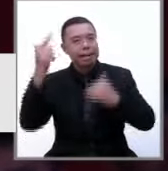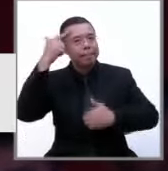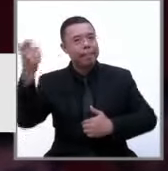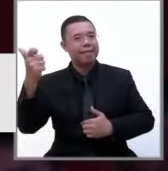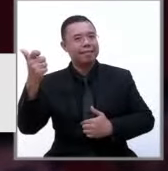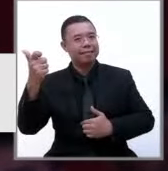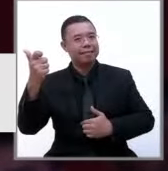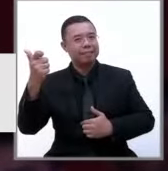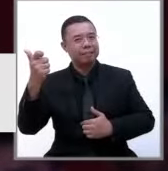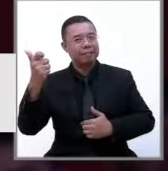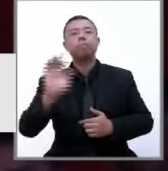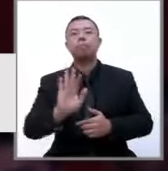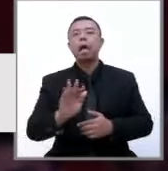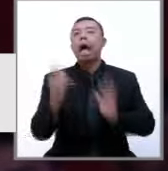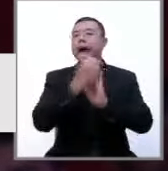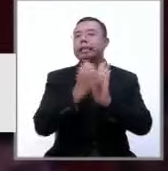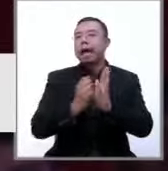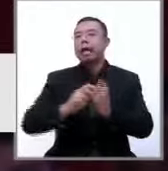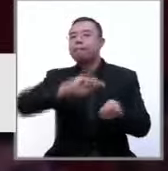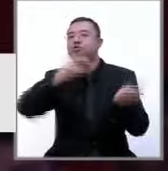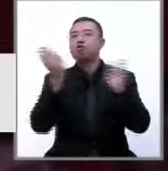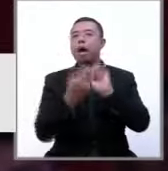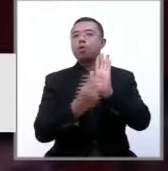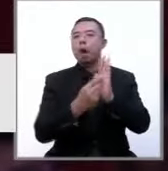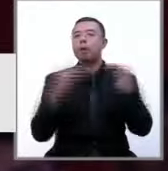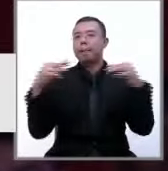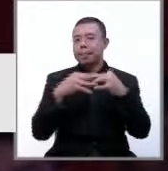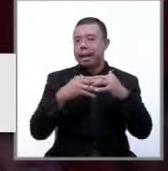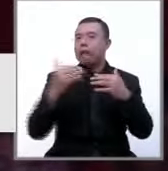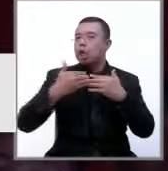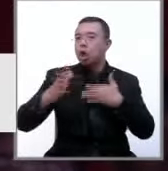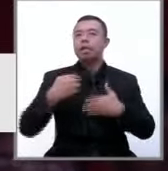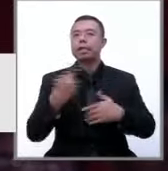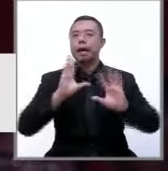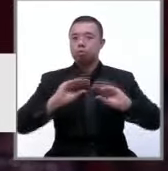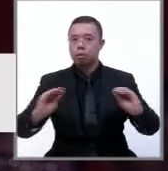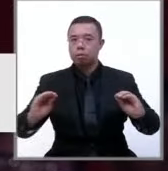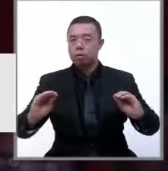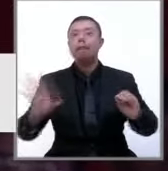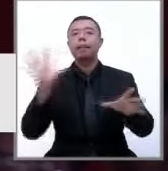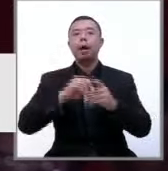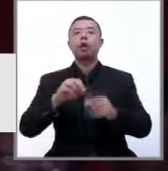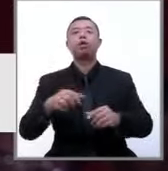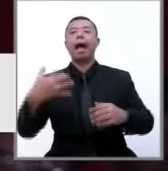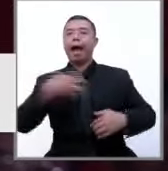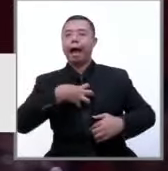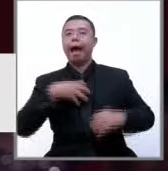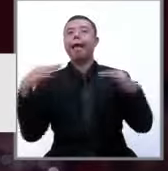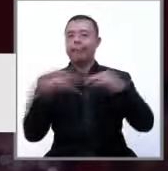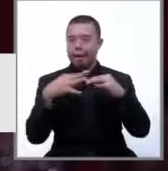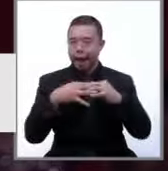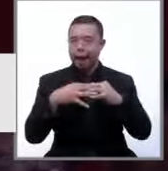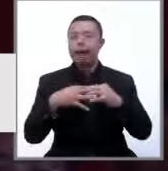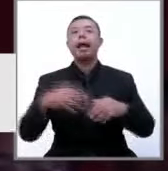farming agenda reforma agraria akan kita lanjutkan juga terkait kepemilikan tanah dan juga pemanfaatan